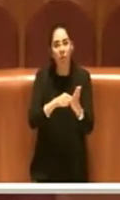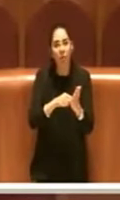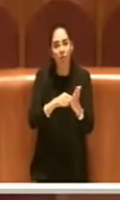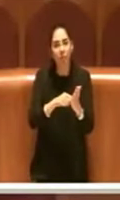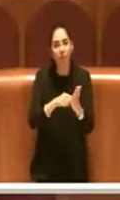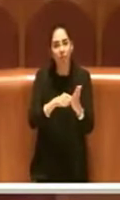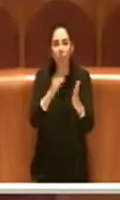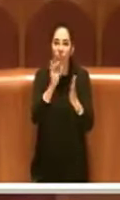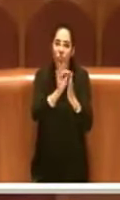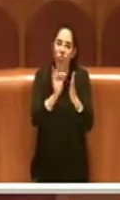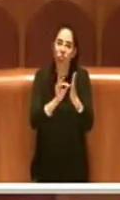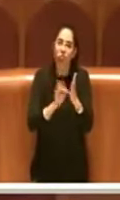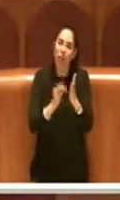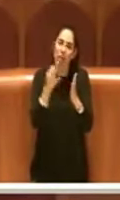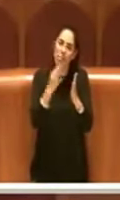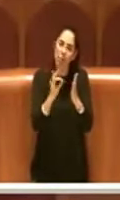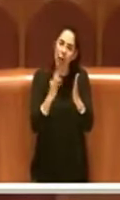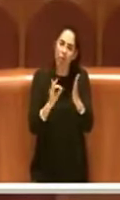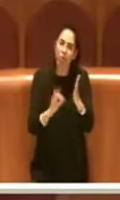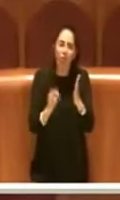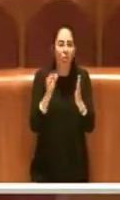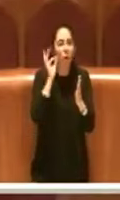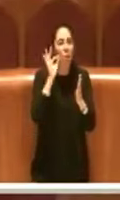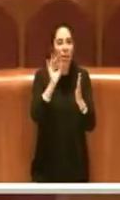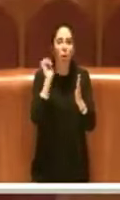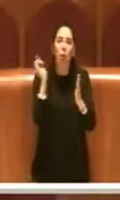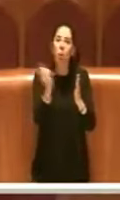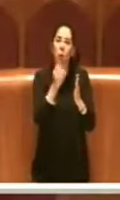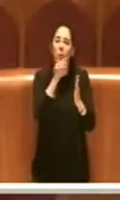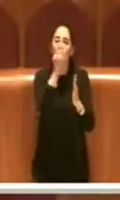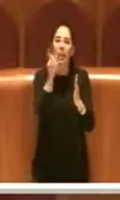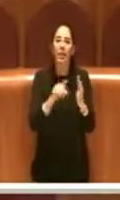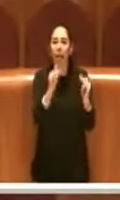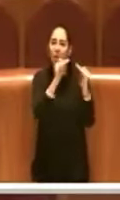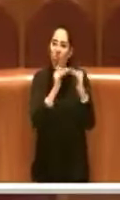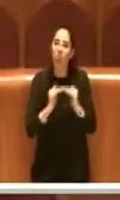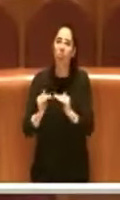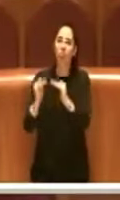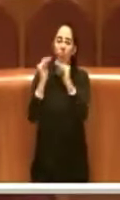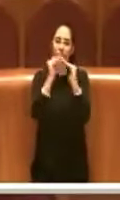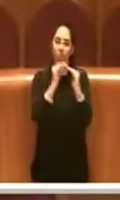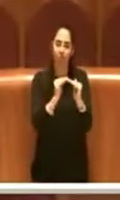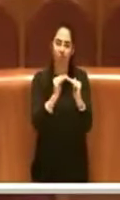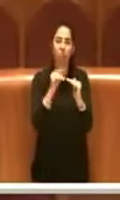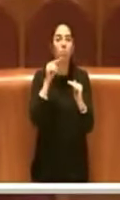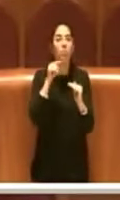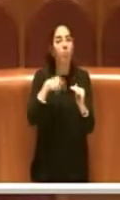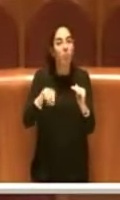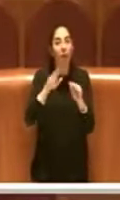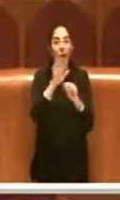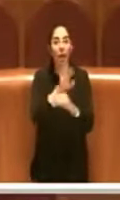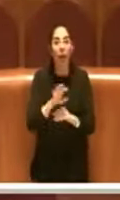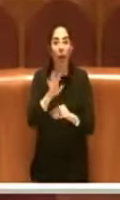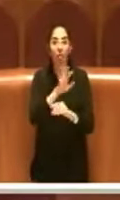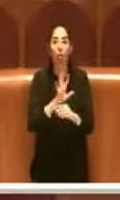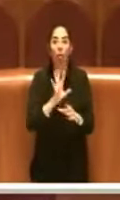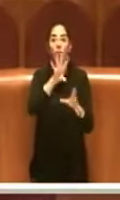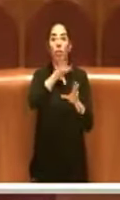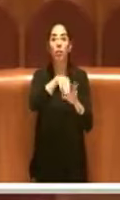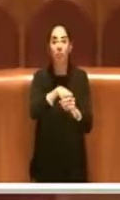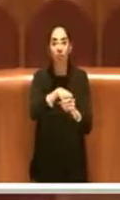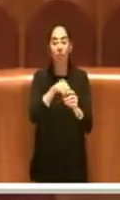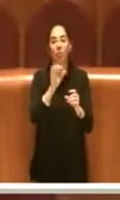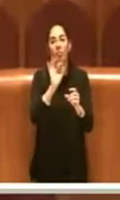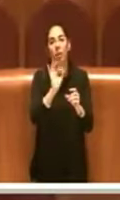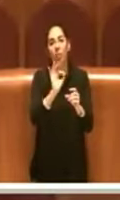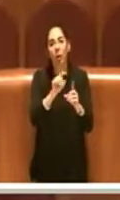determinate prescrizioni specifiche e quindi la nostra regione sarà ricompresa all'interno di quelle regioni dove